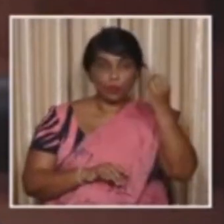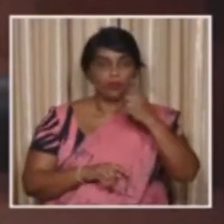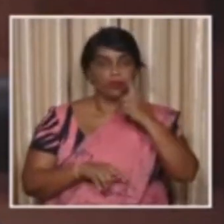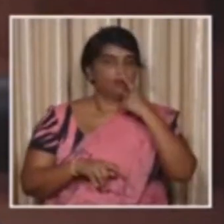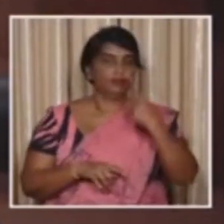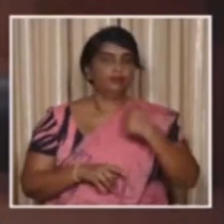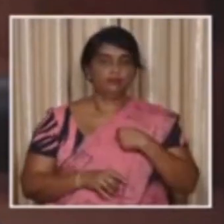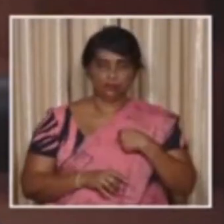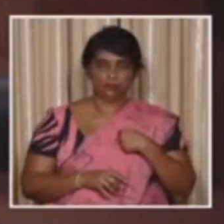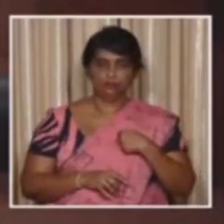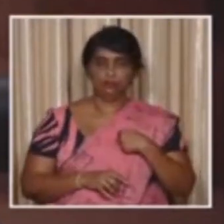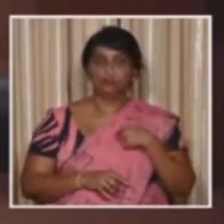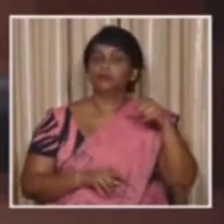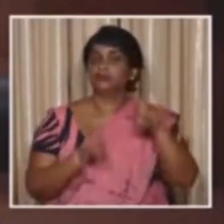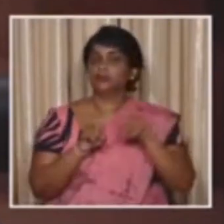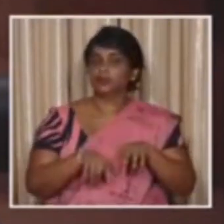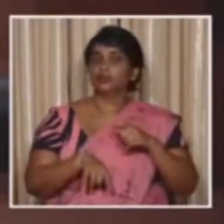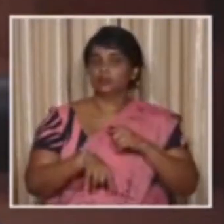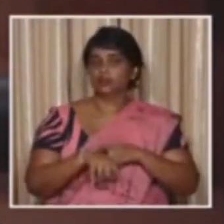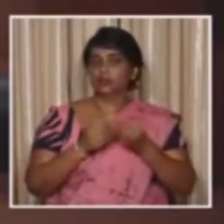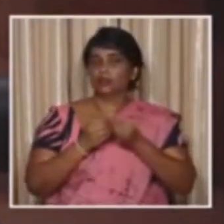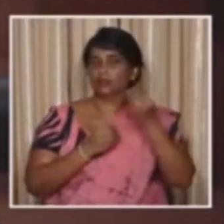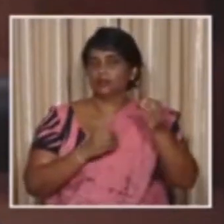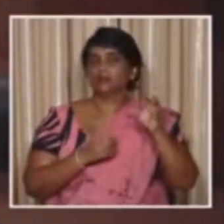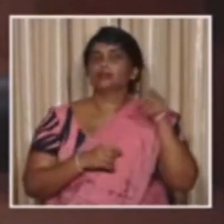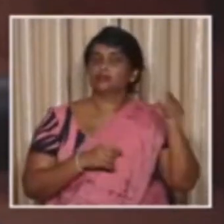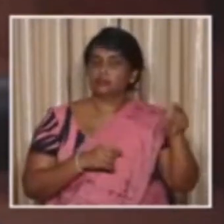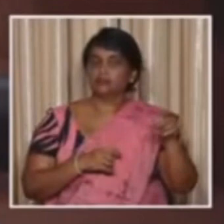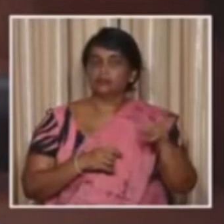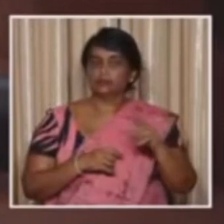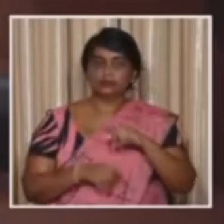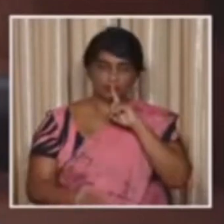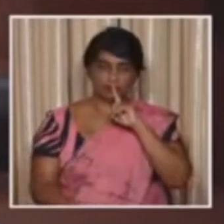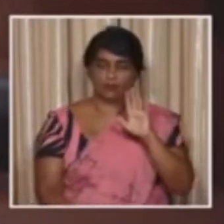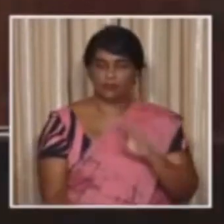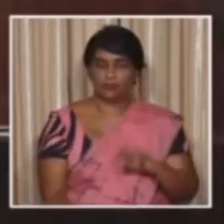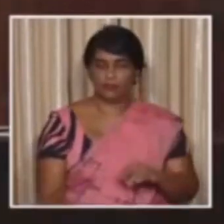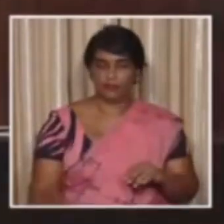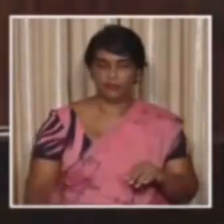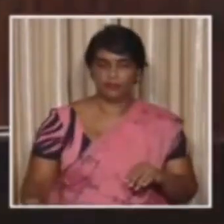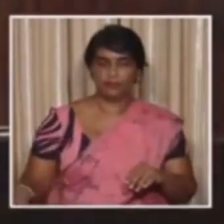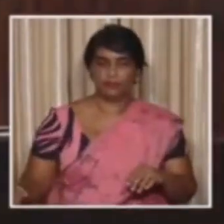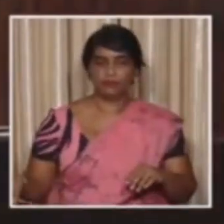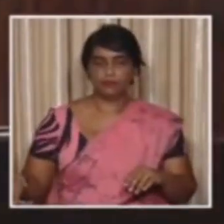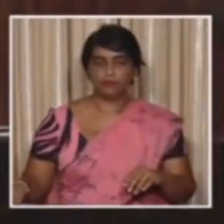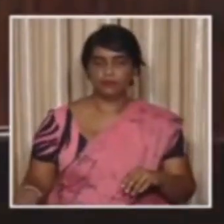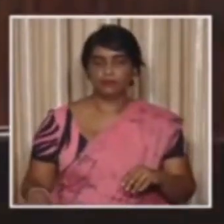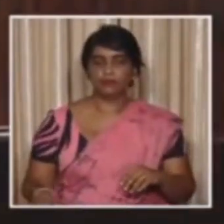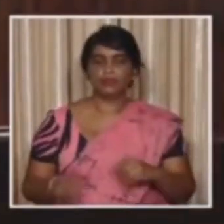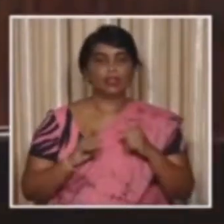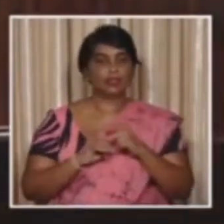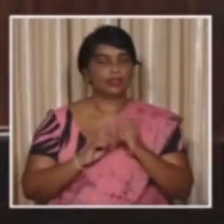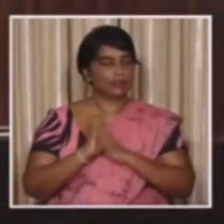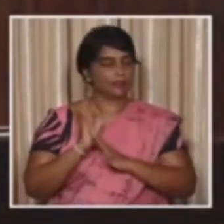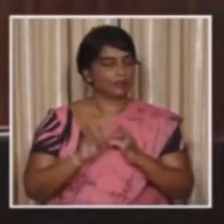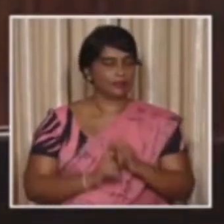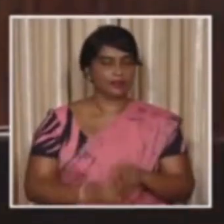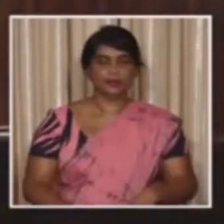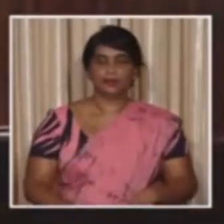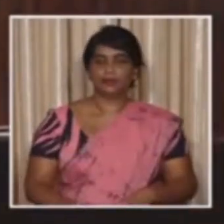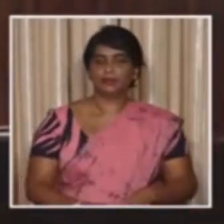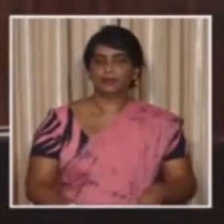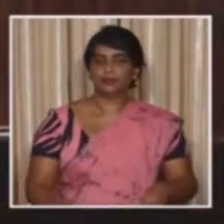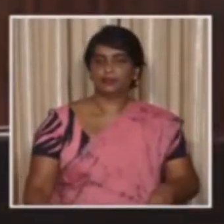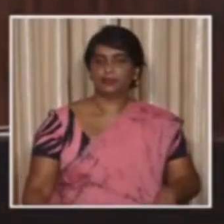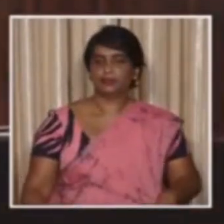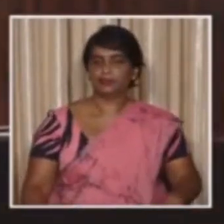දැනුම් දෙන්න කියලා. ඒ අනුව ඔබතුමා කාලය වෙන් කරලා දෙන්න එතුමාට කියන එක මගේ තිල්ලිම තියෙනවා. කොමිසුරි, ඔව් දයාසිරි මන්ත්‍රීතුමා. ගරු